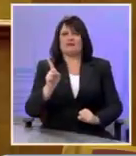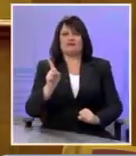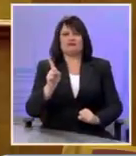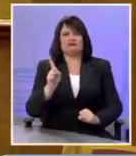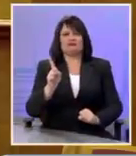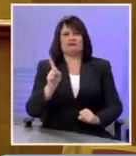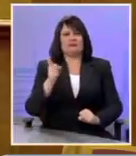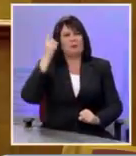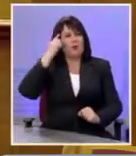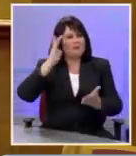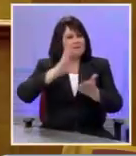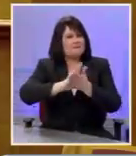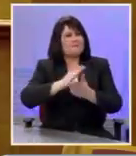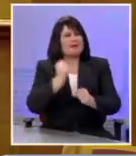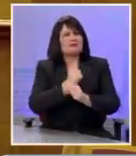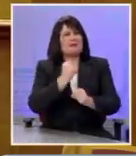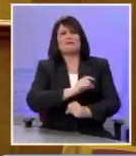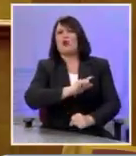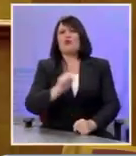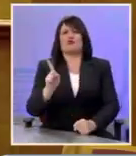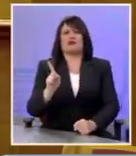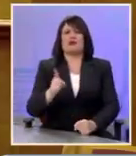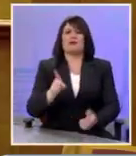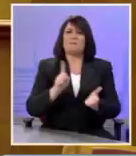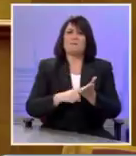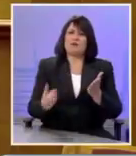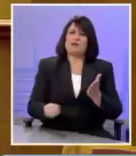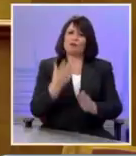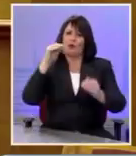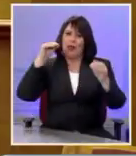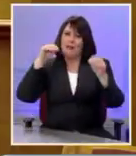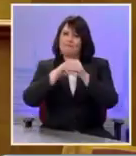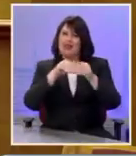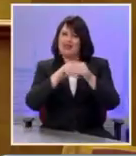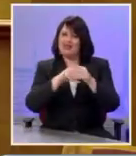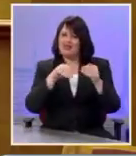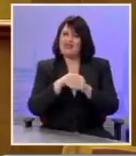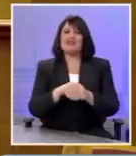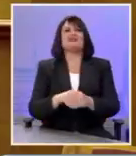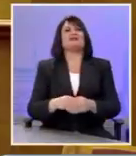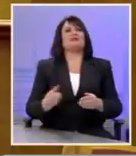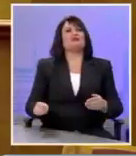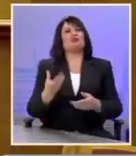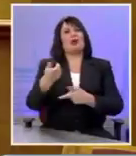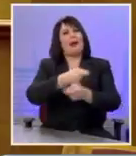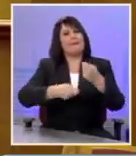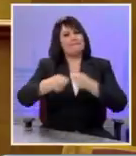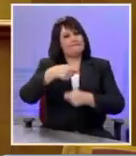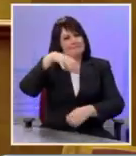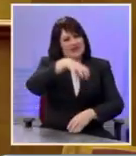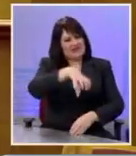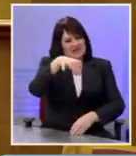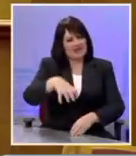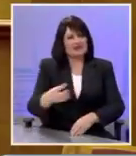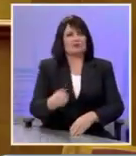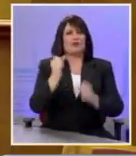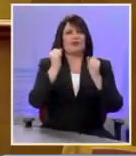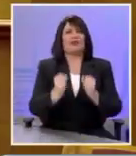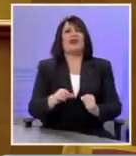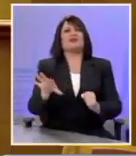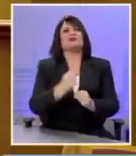χρεοκοπημένες ιδεολειψίες, να έρθουν νέες επενδύσεις, νέες επιχειρήσεις, νέες θέσεις